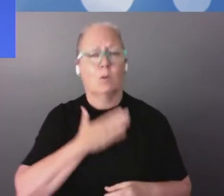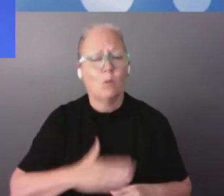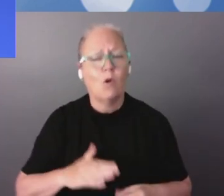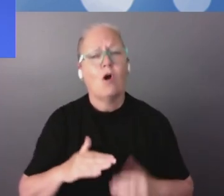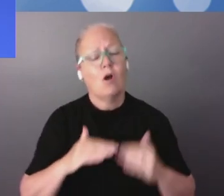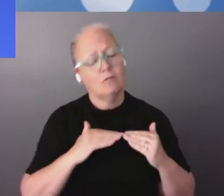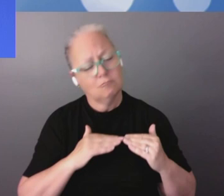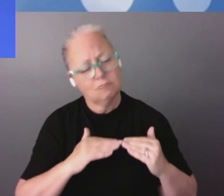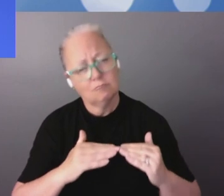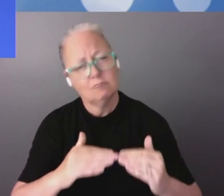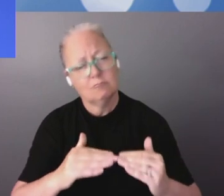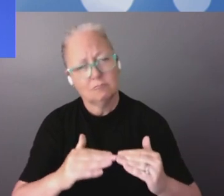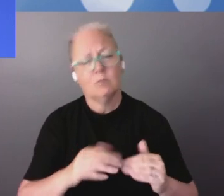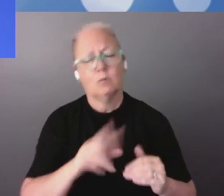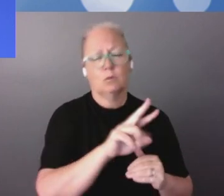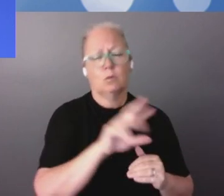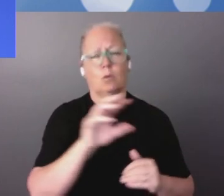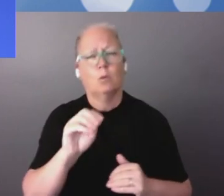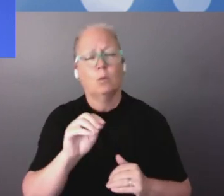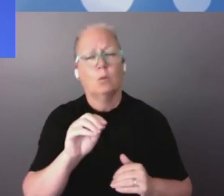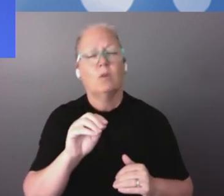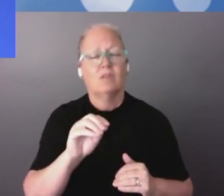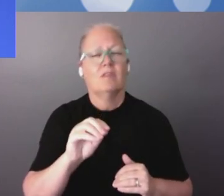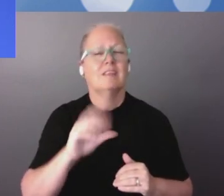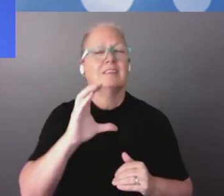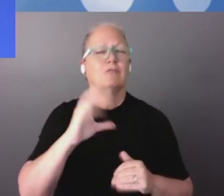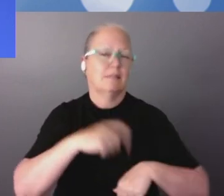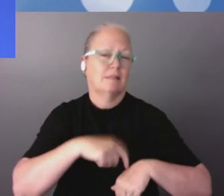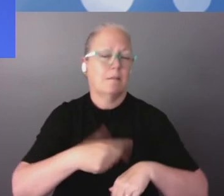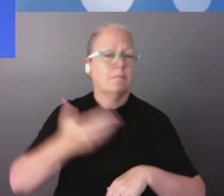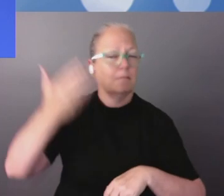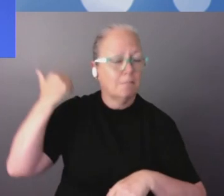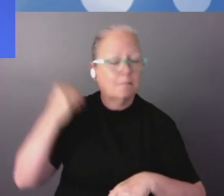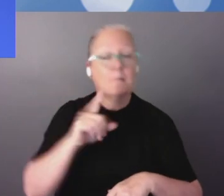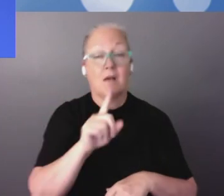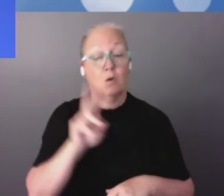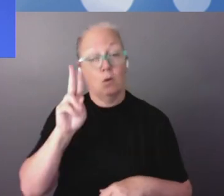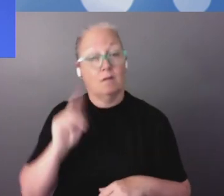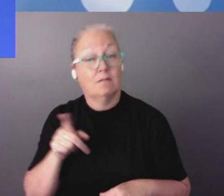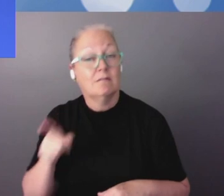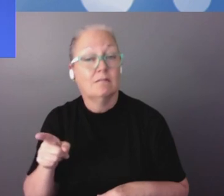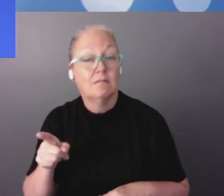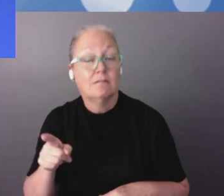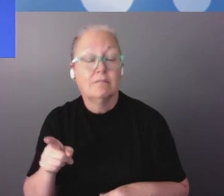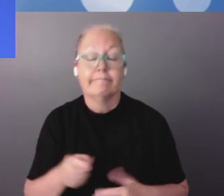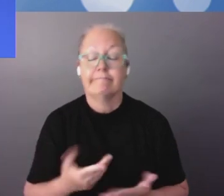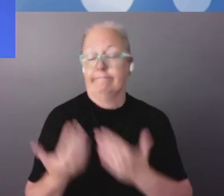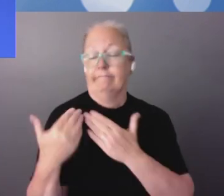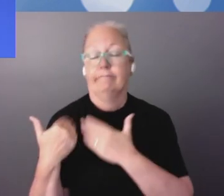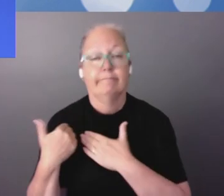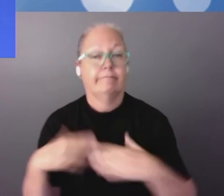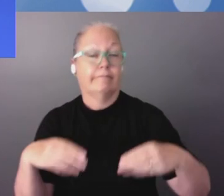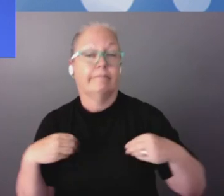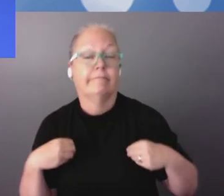сегодня Организация Объединенных Наций сможет справиться с вызовами 21